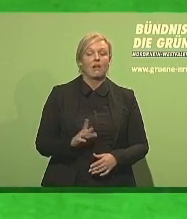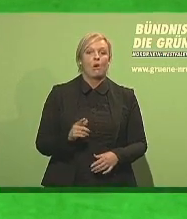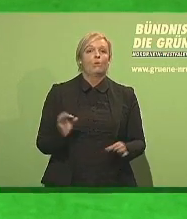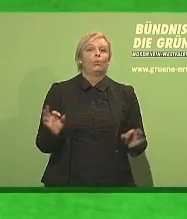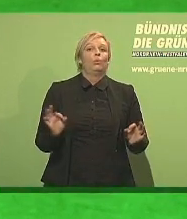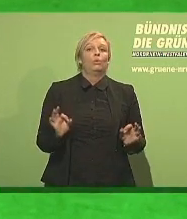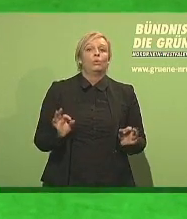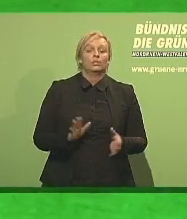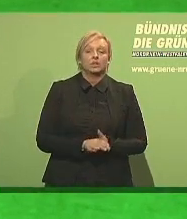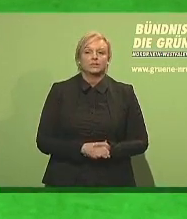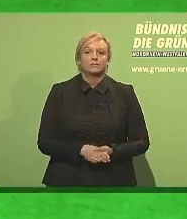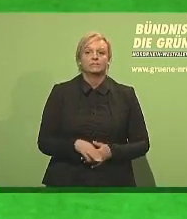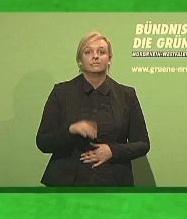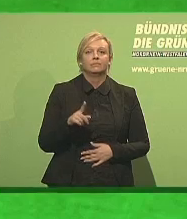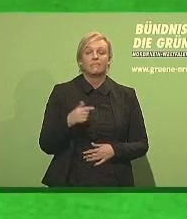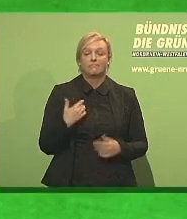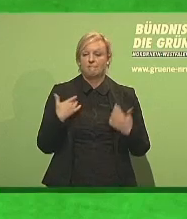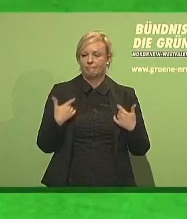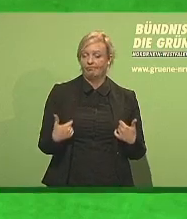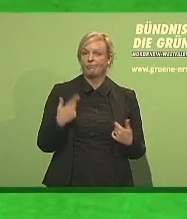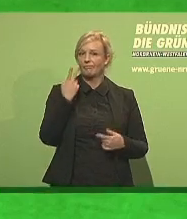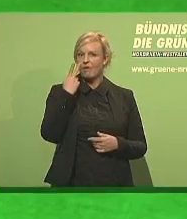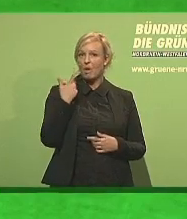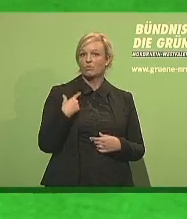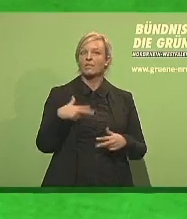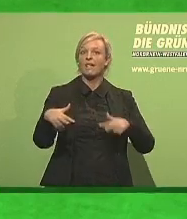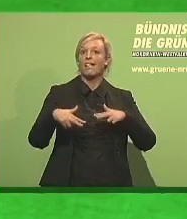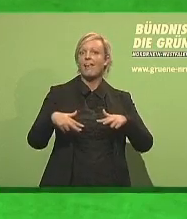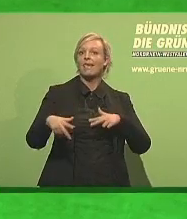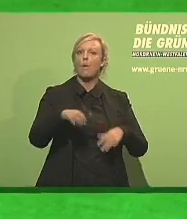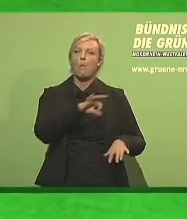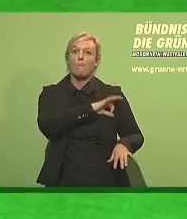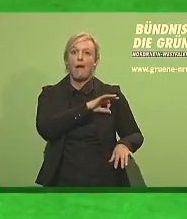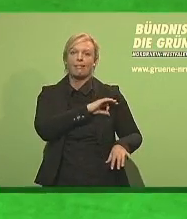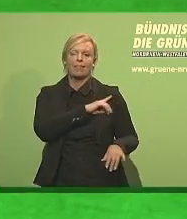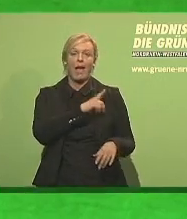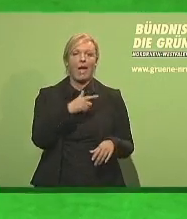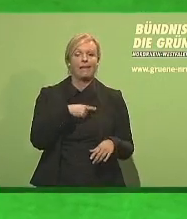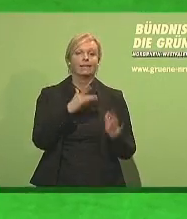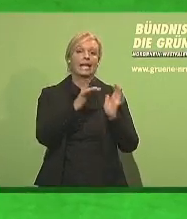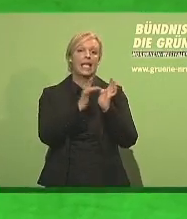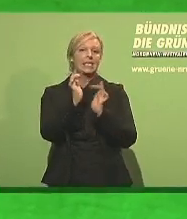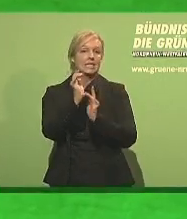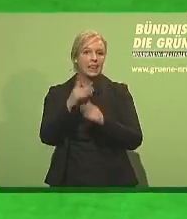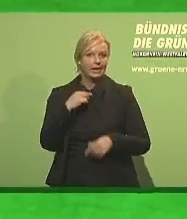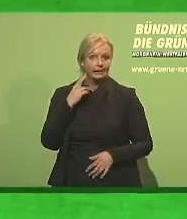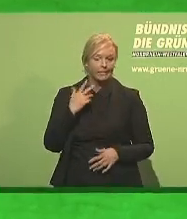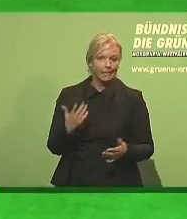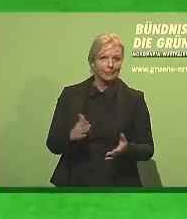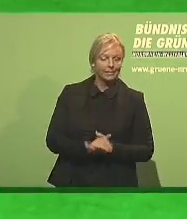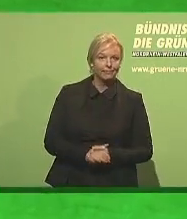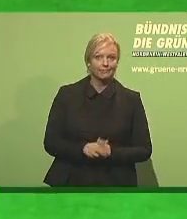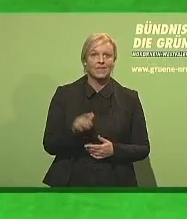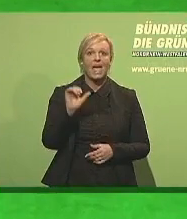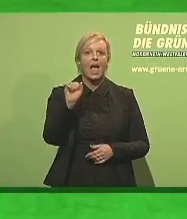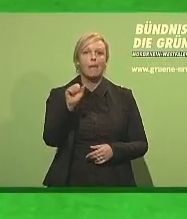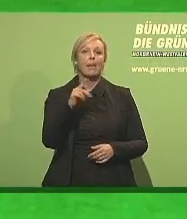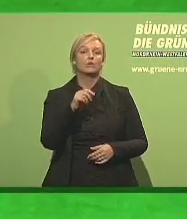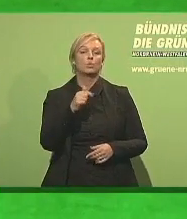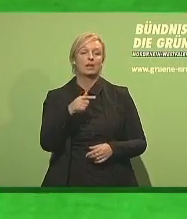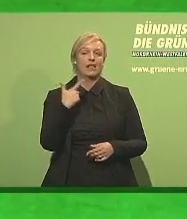Besonders bitter war und ist die Haltung der Regierungsparteien, die sich christlich nennen, gegenüber den ALK-2-Beziehenden. Nachdem